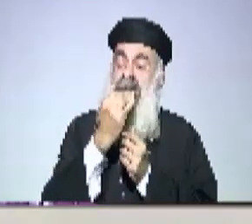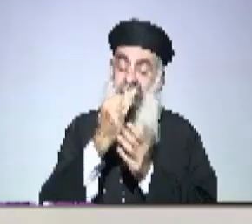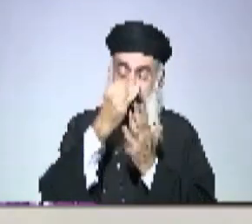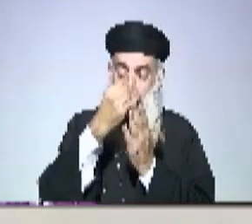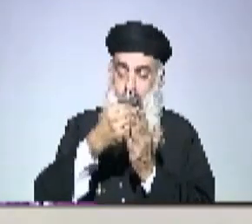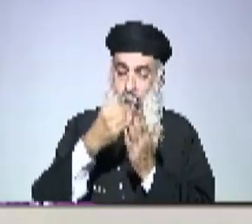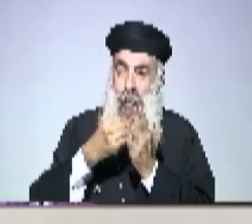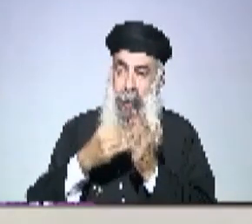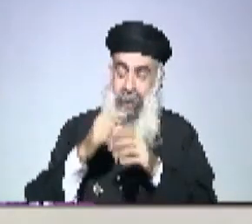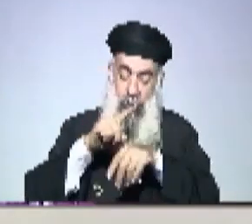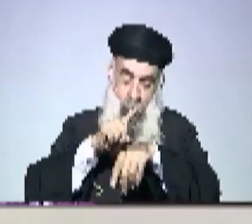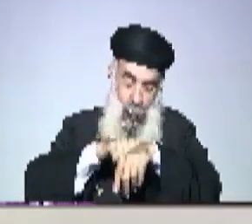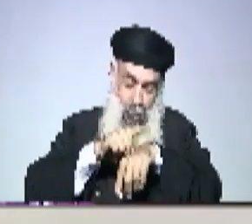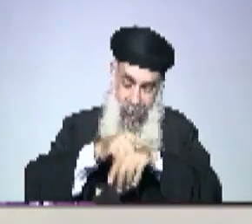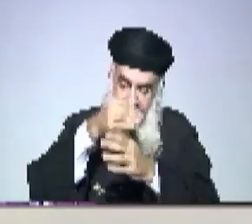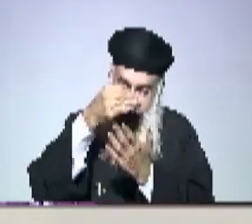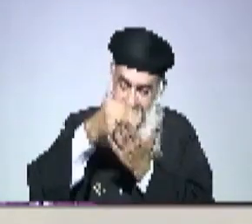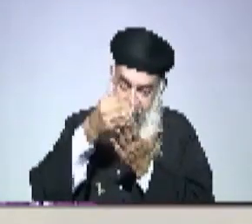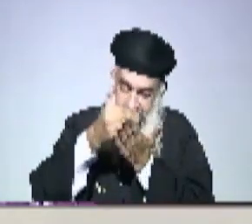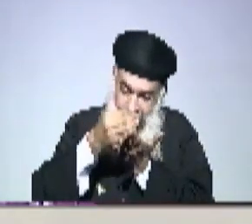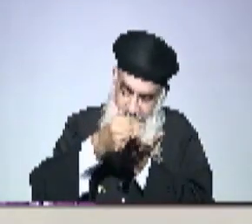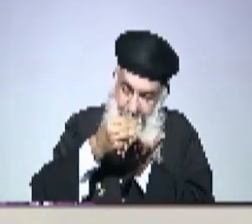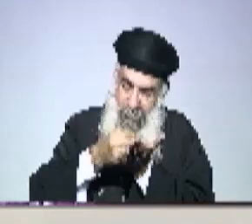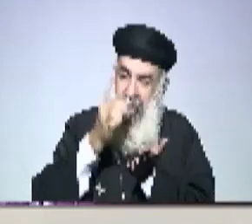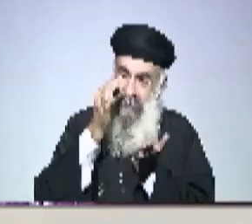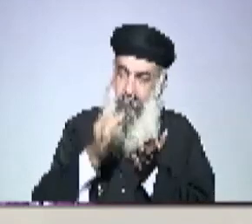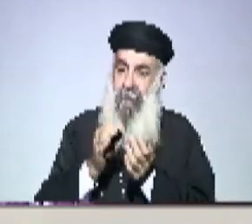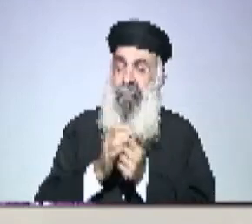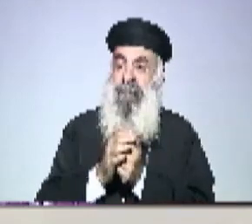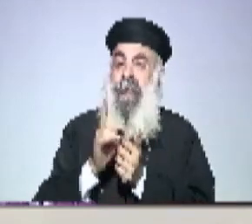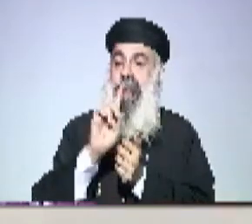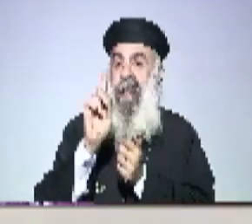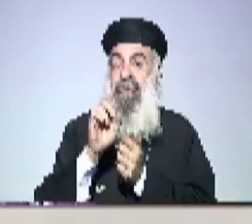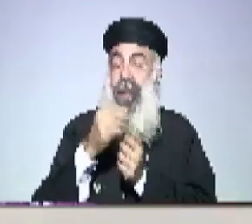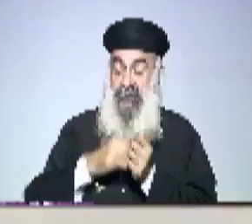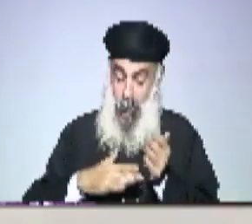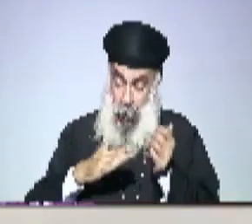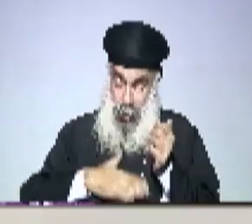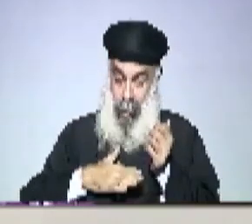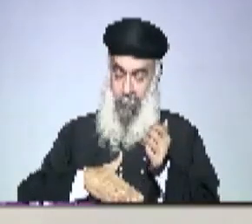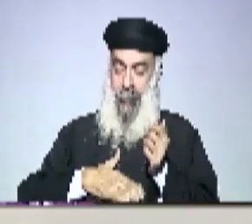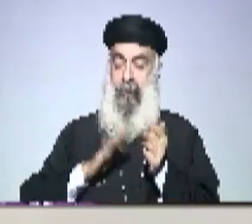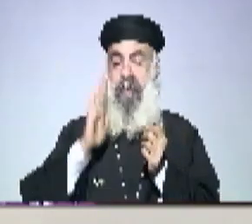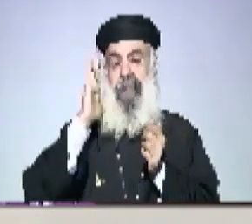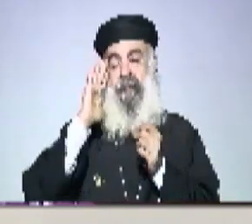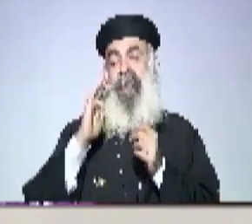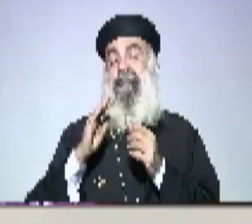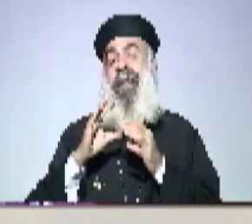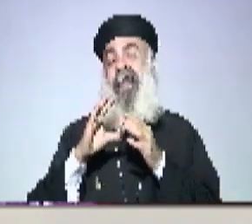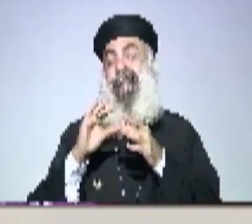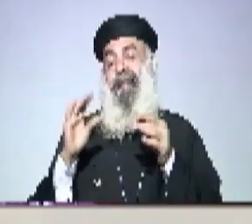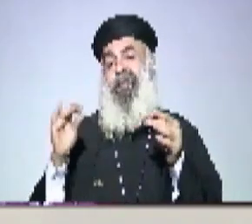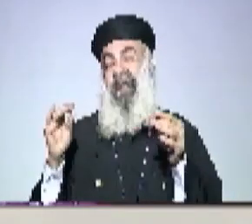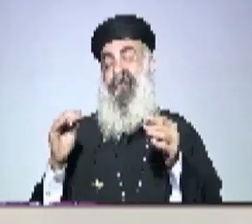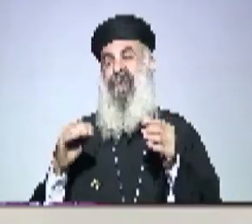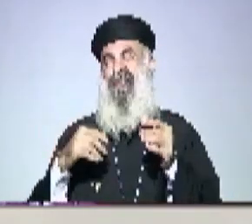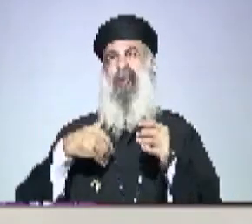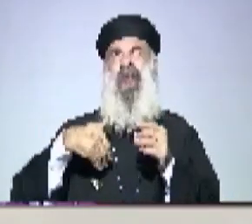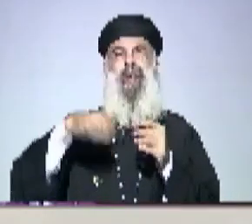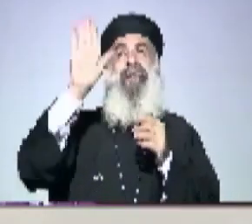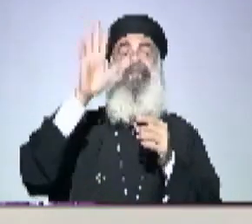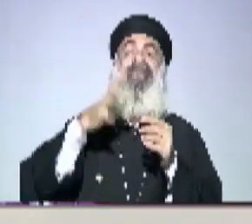خبز فريضتي يعني زي خبزنا كفافنا لال اشبع واكفر واقول من هو